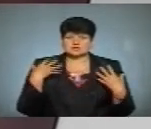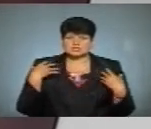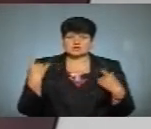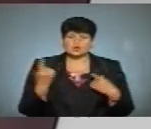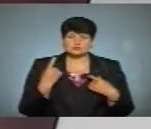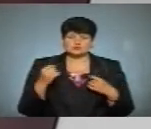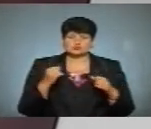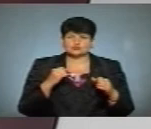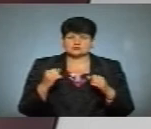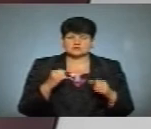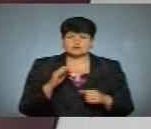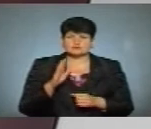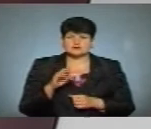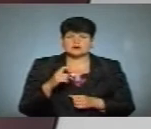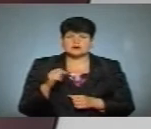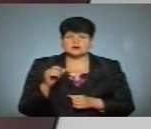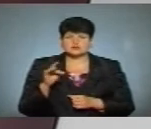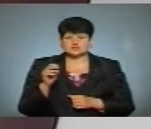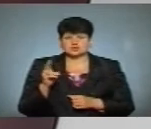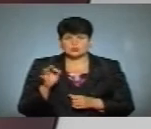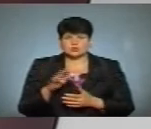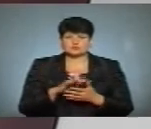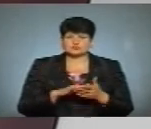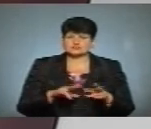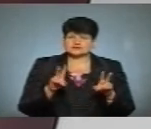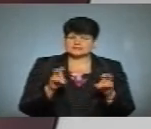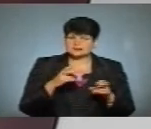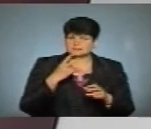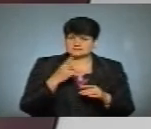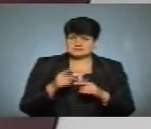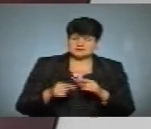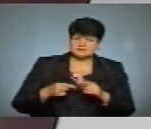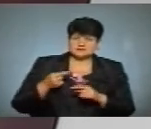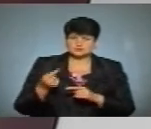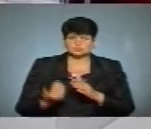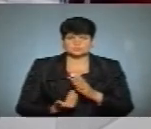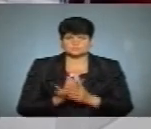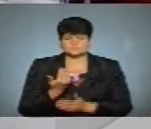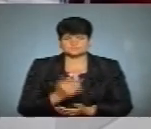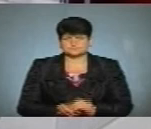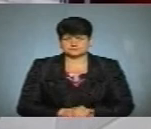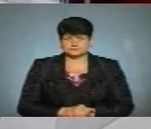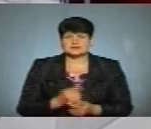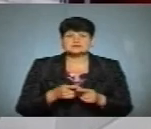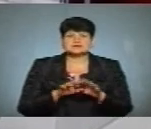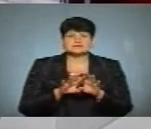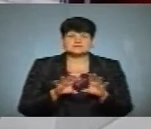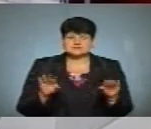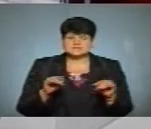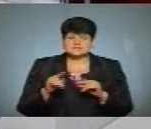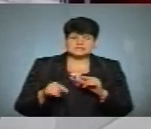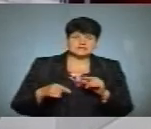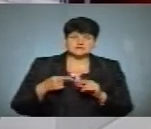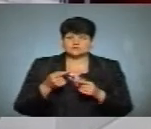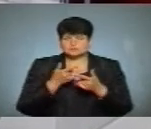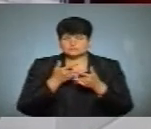містобудування та архітектури Володимир Харченко. І продовження цієї теми дивіться у наступному випуску новин. На цьому у мене все. Наступне